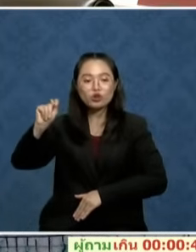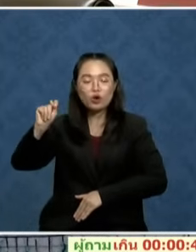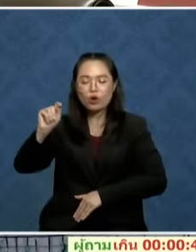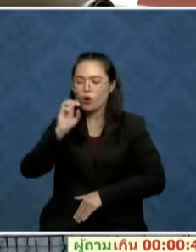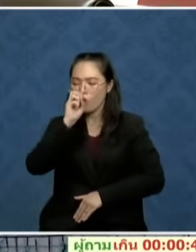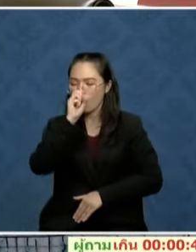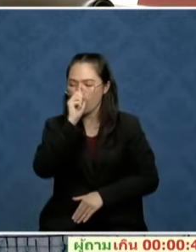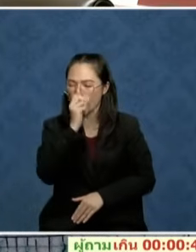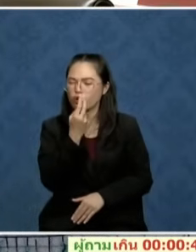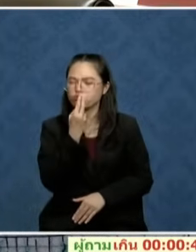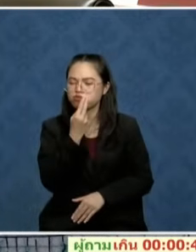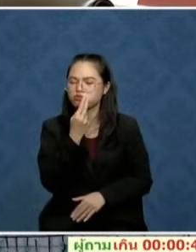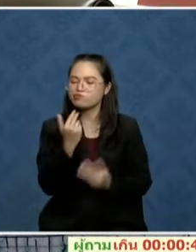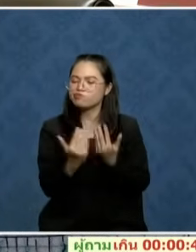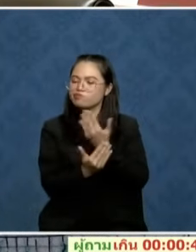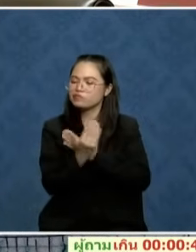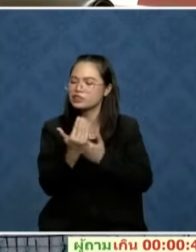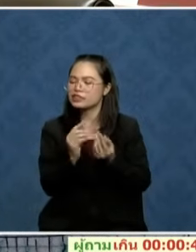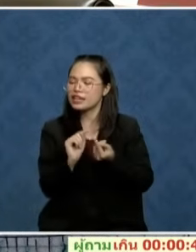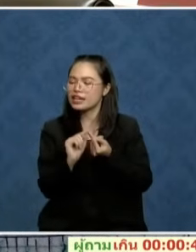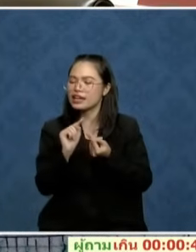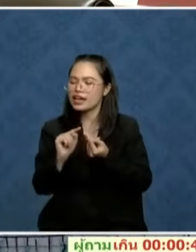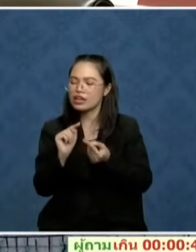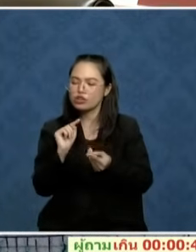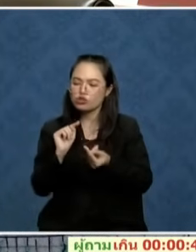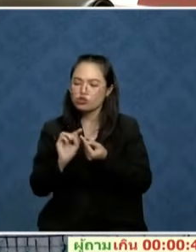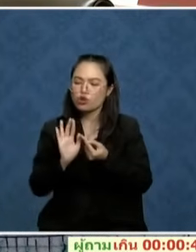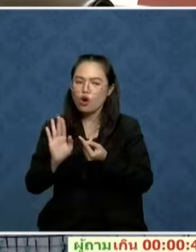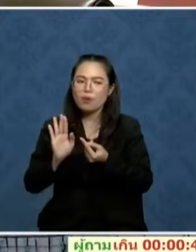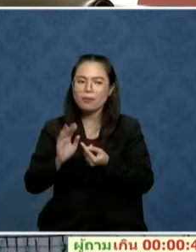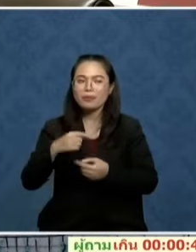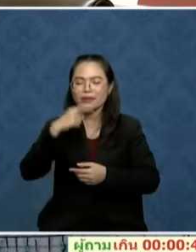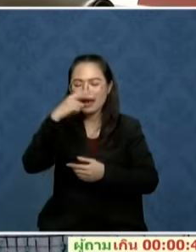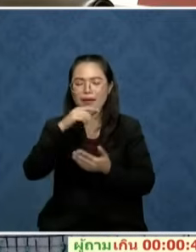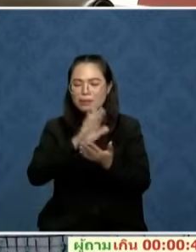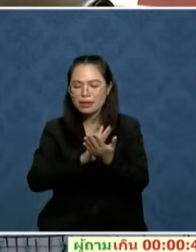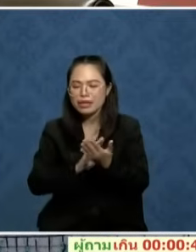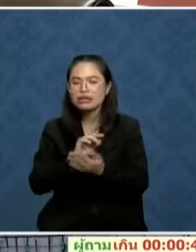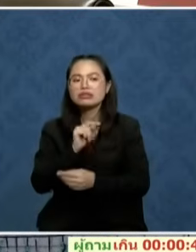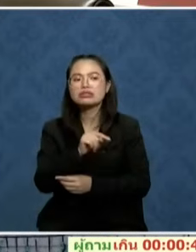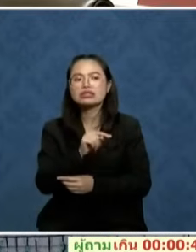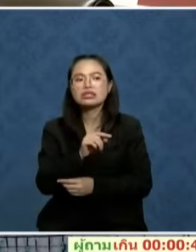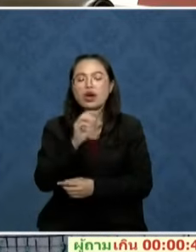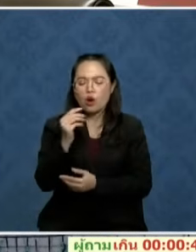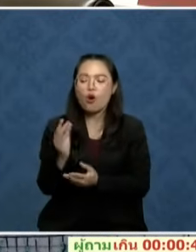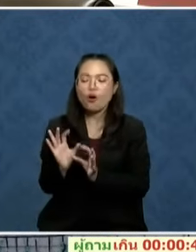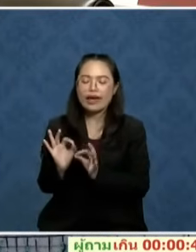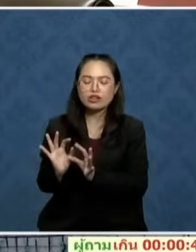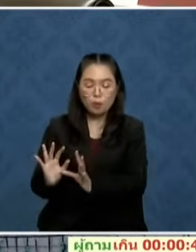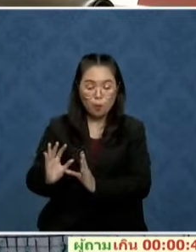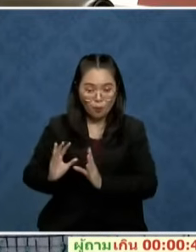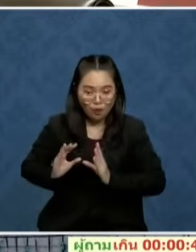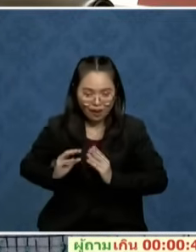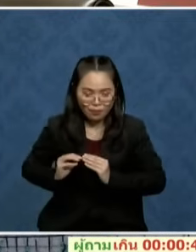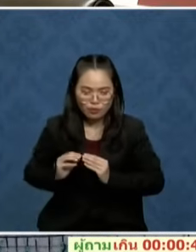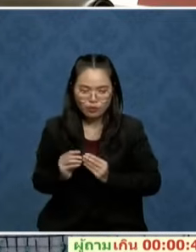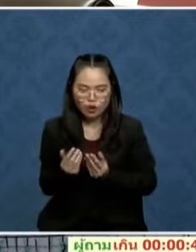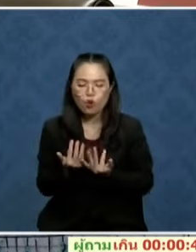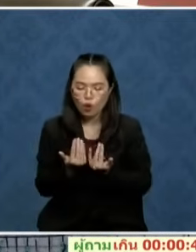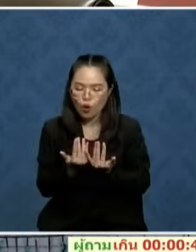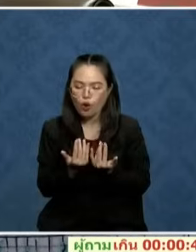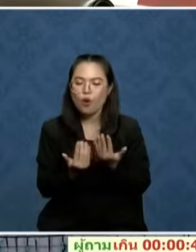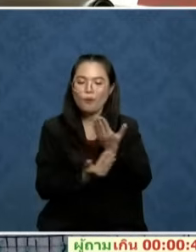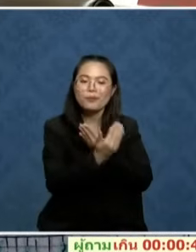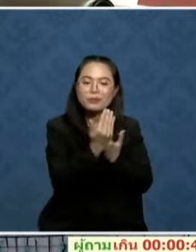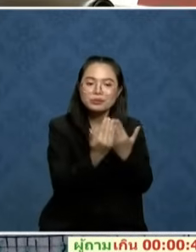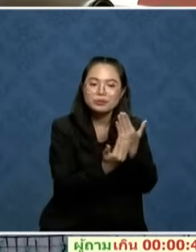เหมาะสมในเรื่องของการต่างประเทศและผลประโยชน์ของประเทศอันนี้ไม่ได้หมายความว่าผมจะปฏิเสธแต่จะขอรับไปพิจารณ